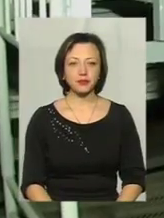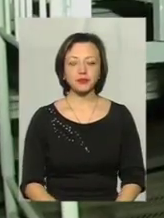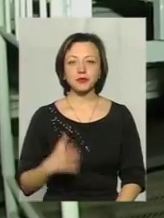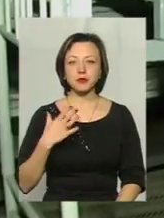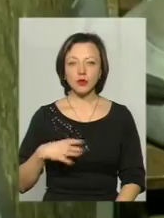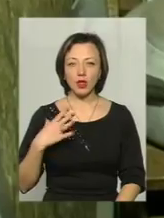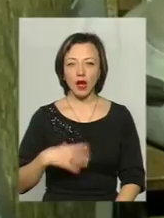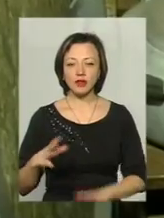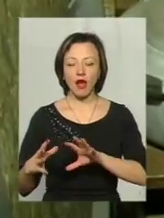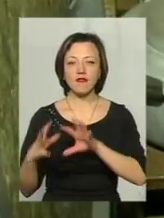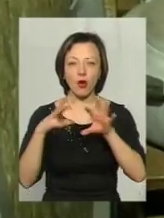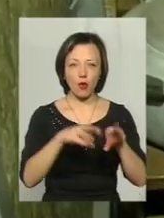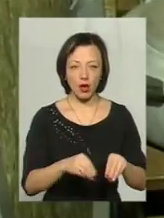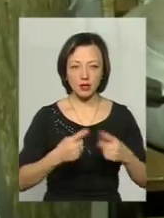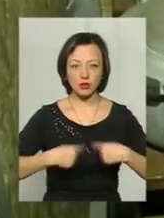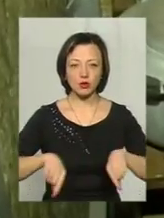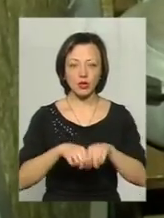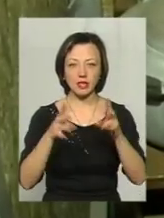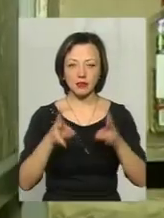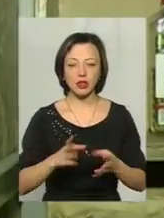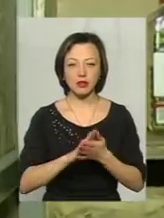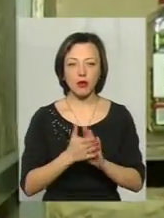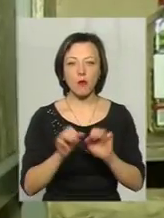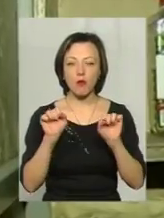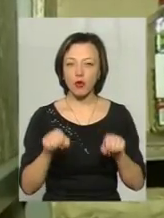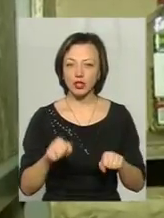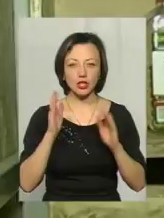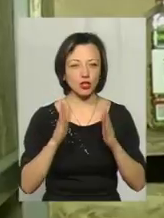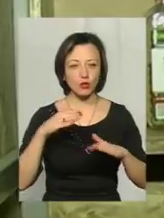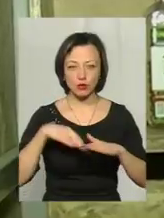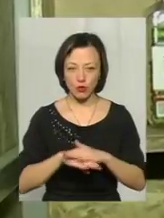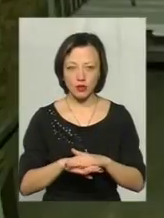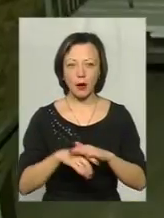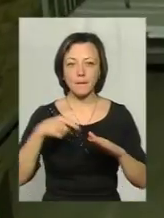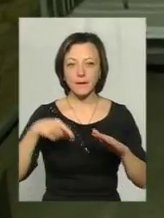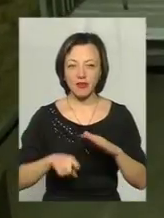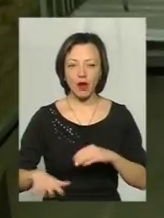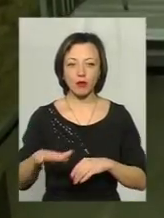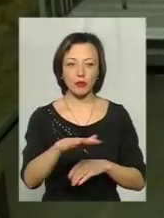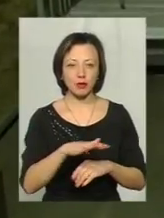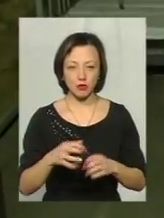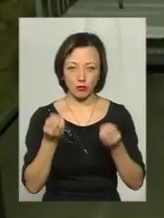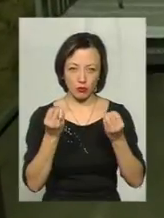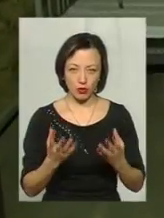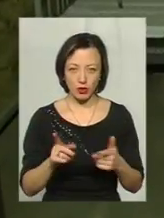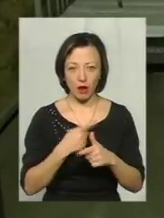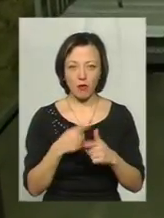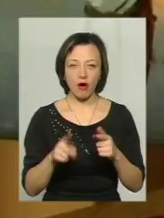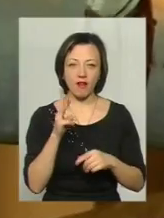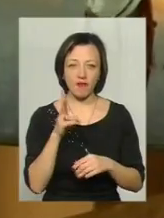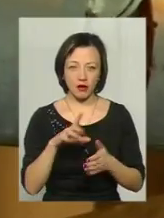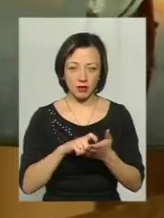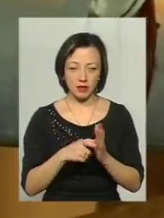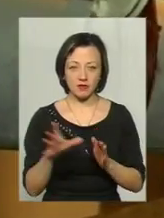Дочекатись евакуації і зони надзвичайної ситуації можна не лише у сховищі, а й у підвальному приміщенні чи навіть у квартирі.